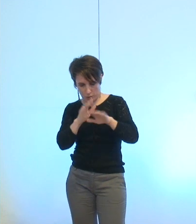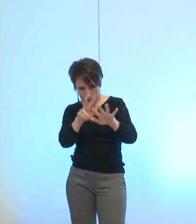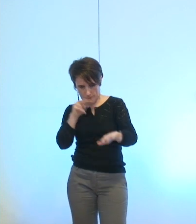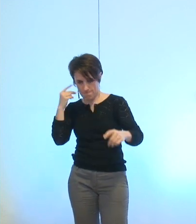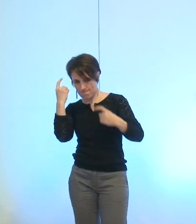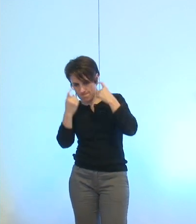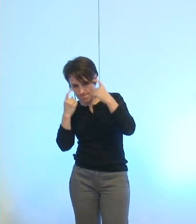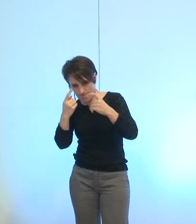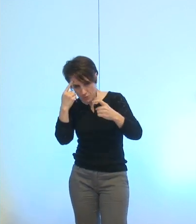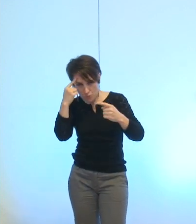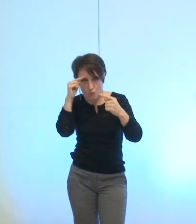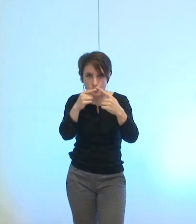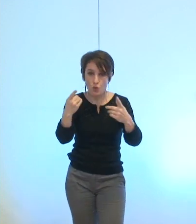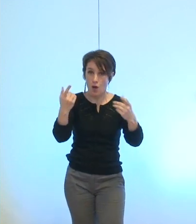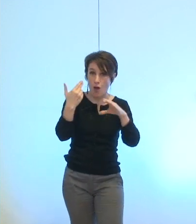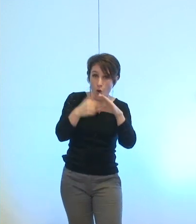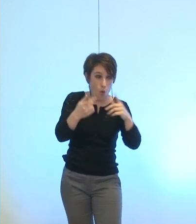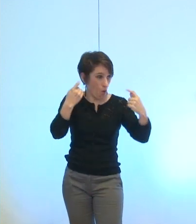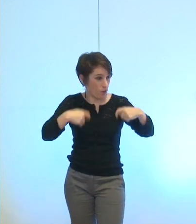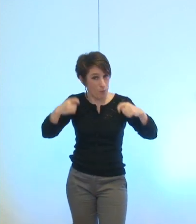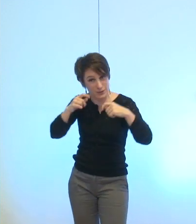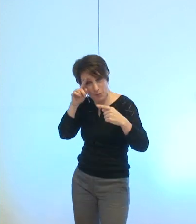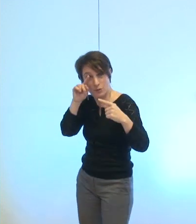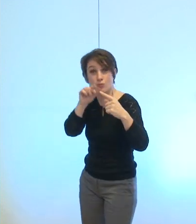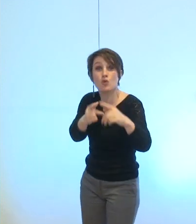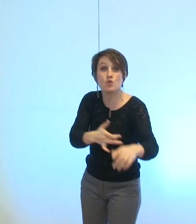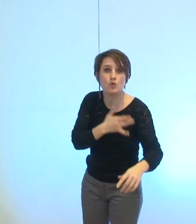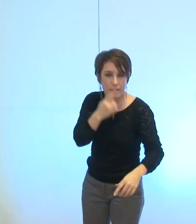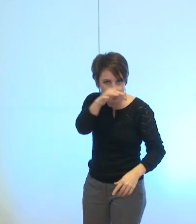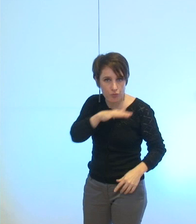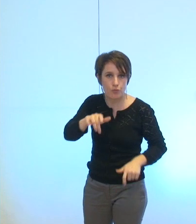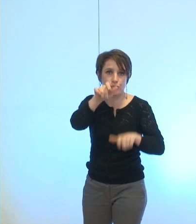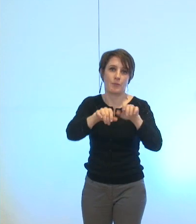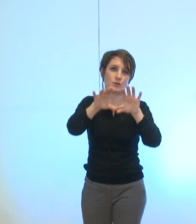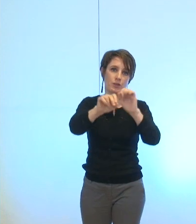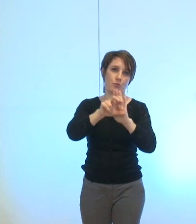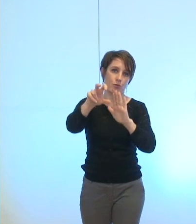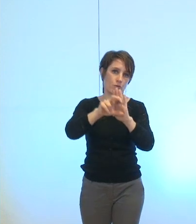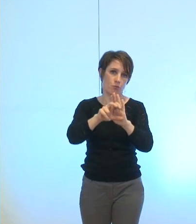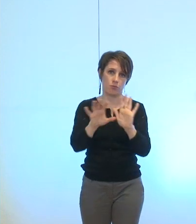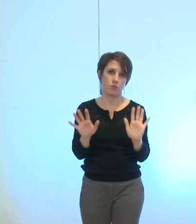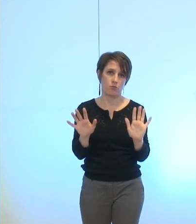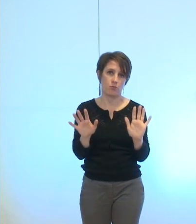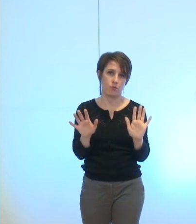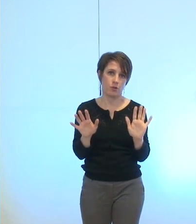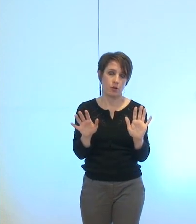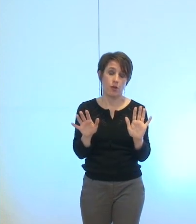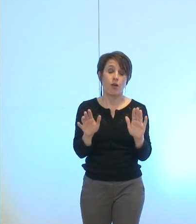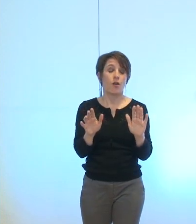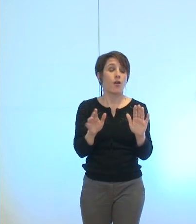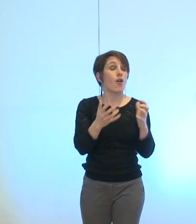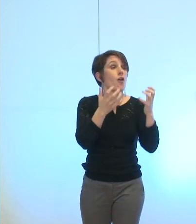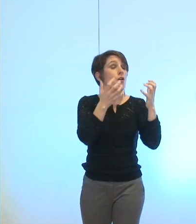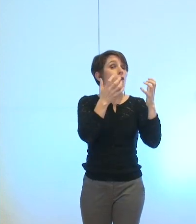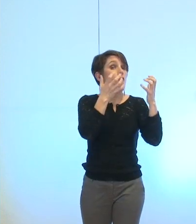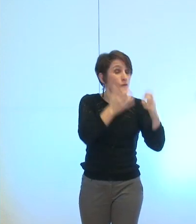soit utile au grenbois il n'est plus possible il n'est plus possible de déconnecter la volonté politique des besoins